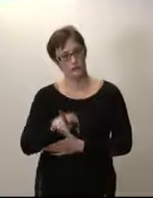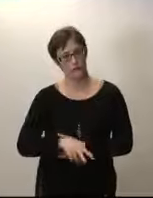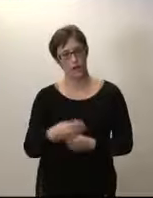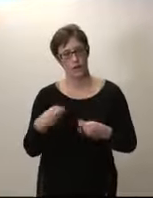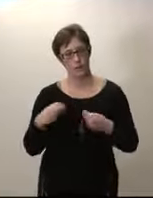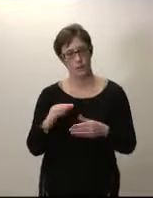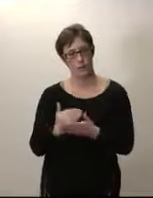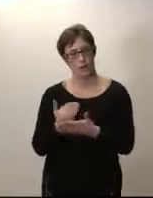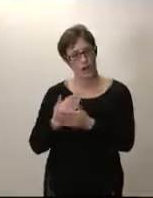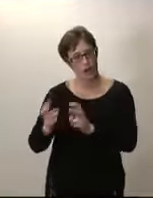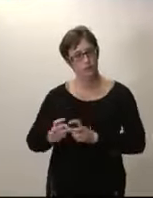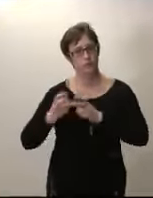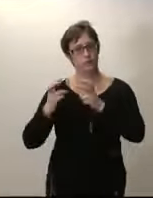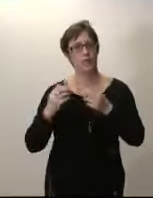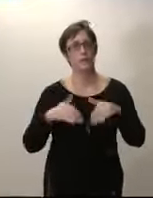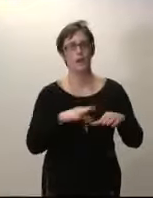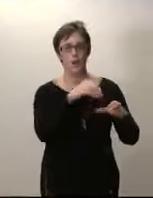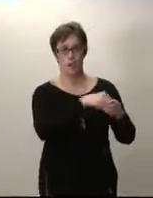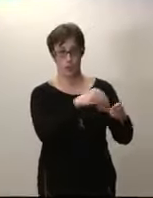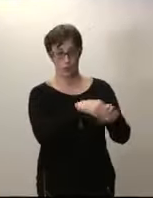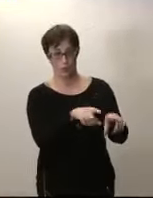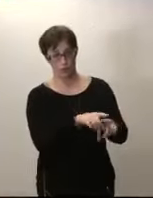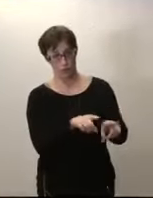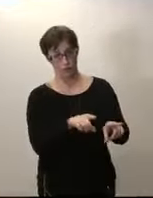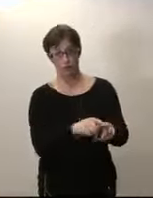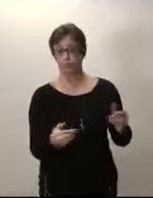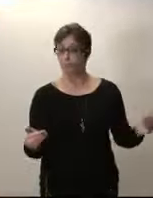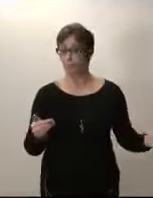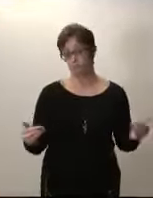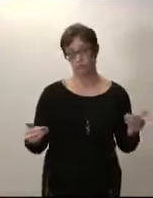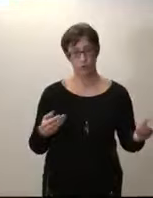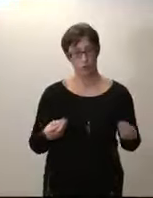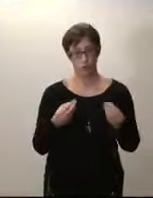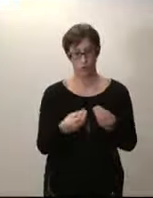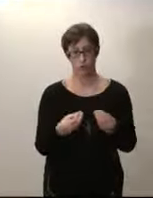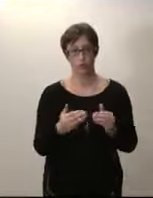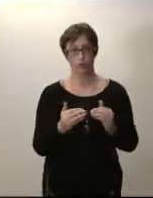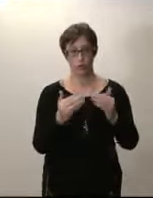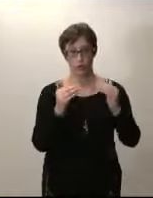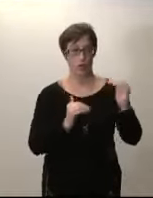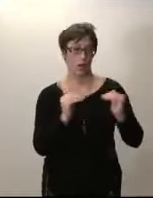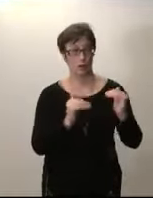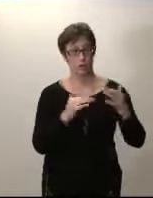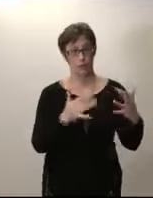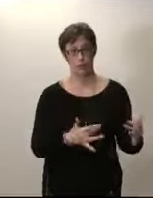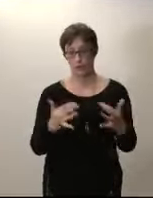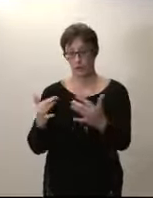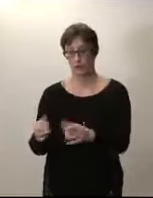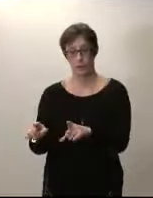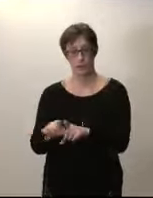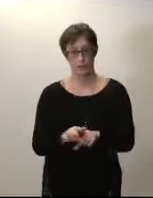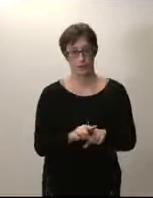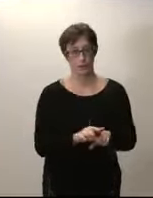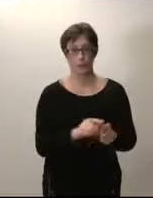les économies réalisées dans ce domaine-là ont permis d'avoir le même chiffre pour les charges de personnel